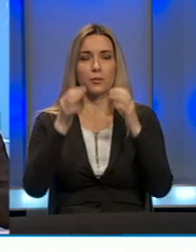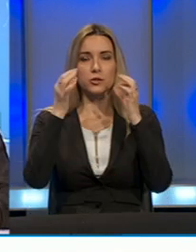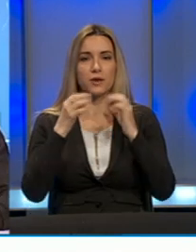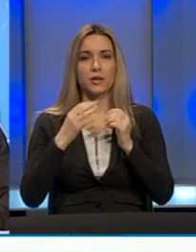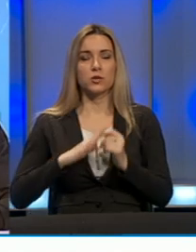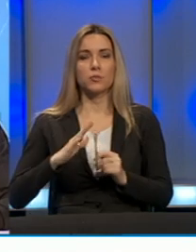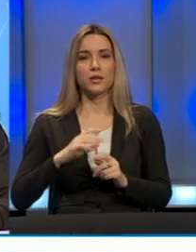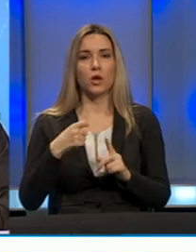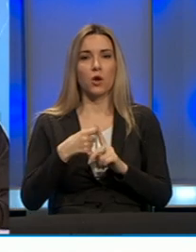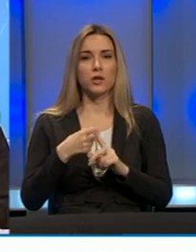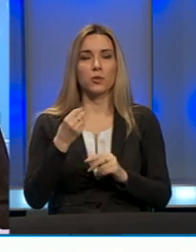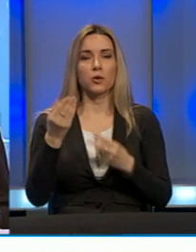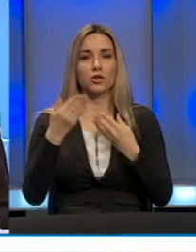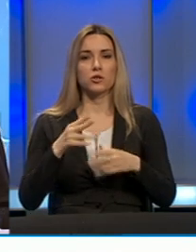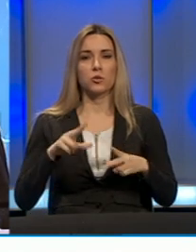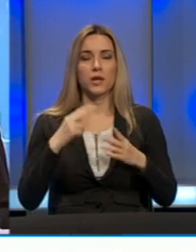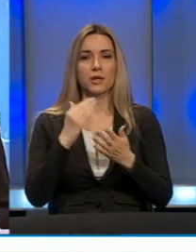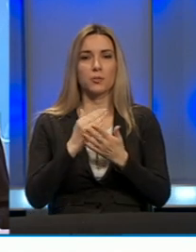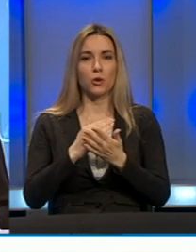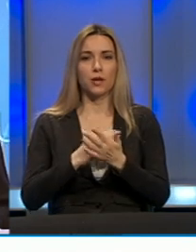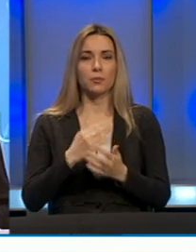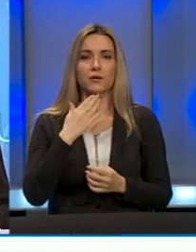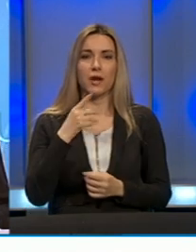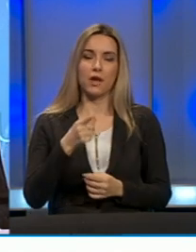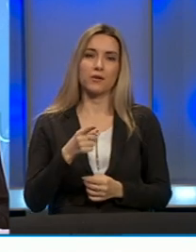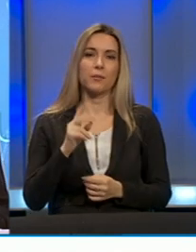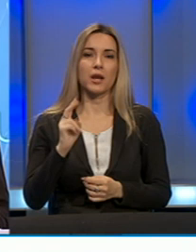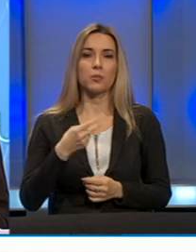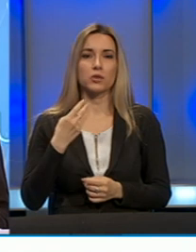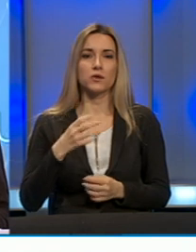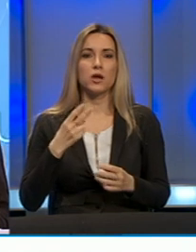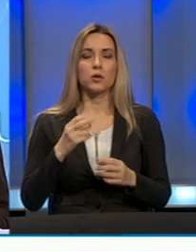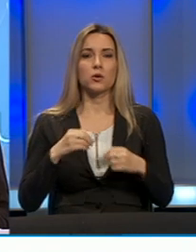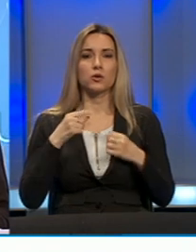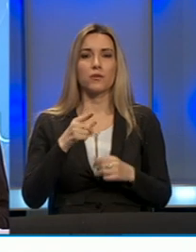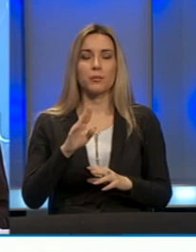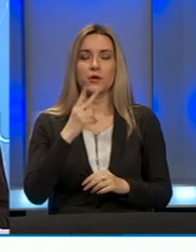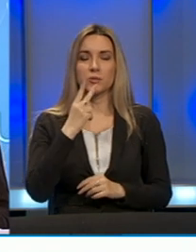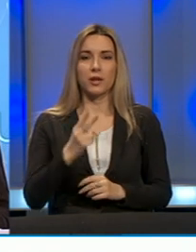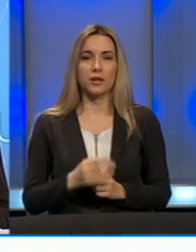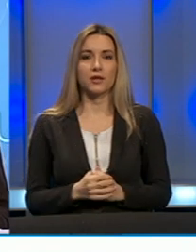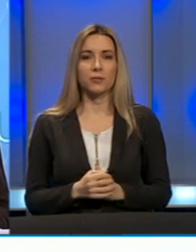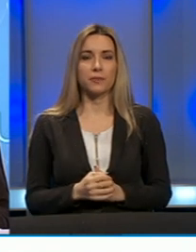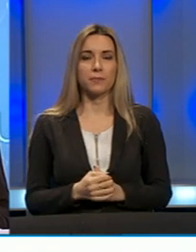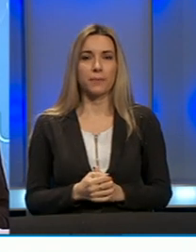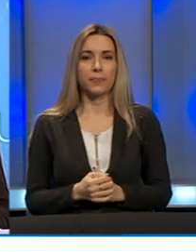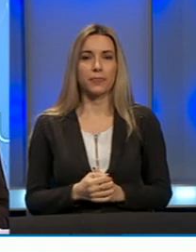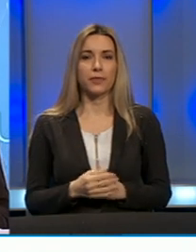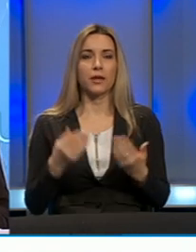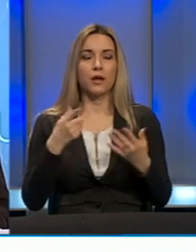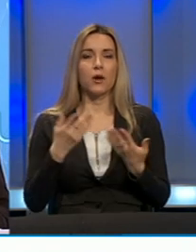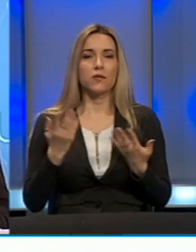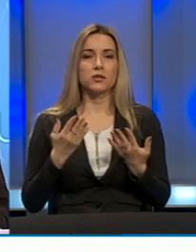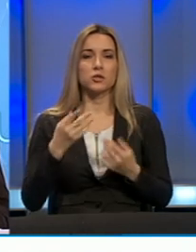Kovačiću, dobrodošli u jutarnji program. Hvala vama na pozivu, dobro jutro vama i vašim gledateljima. Ono za